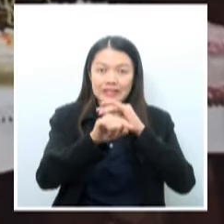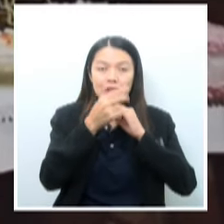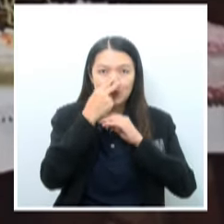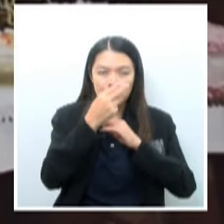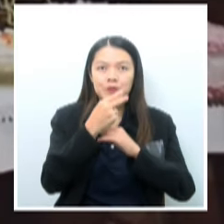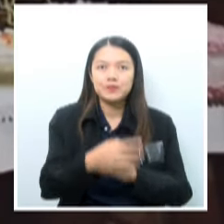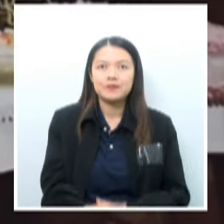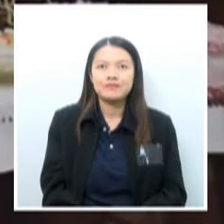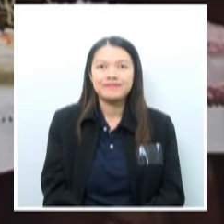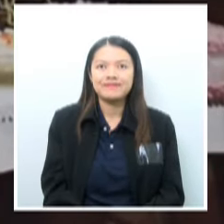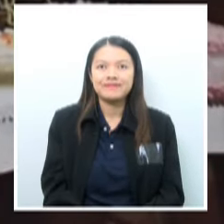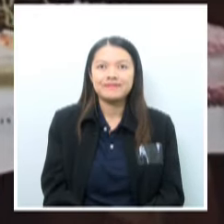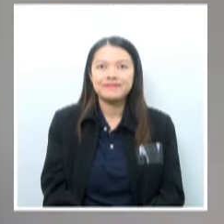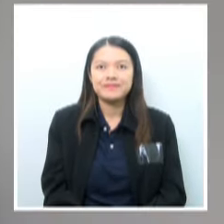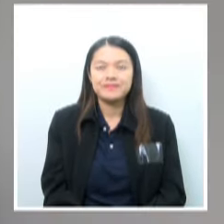1ได้เลยค่ะ